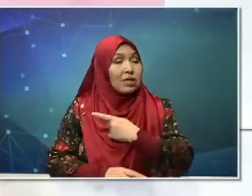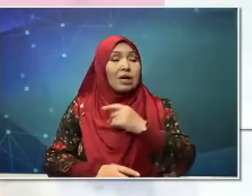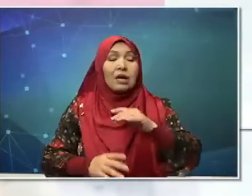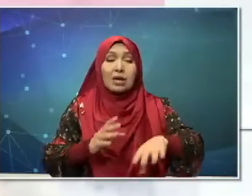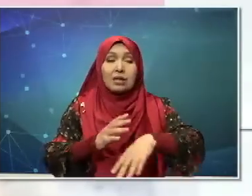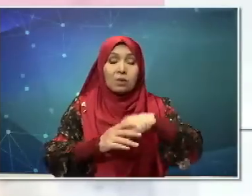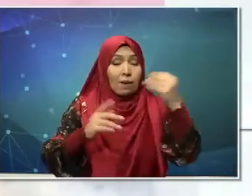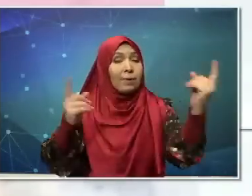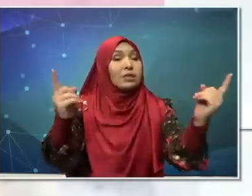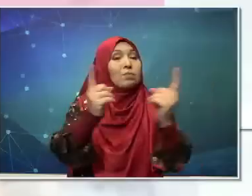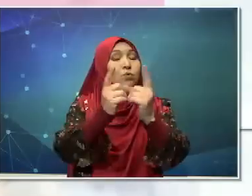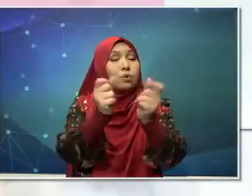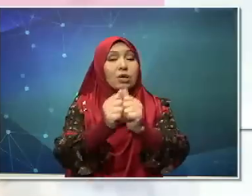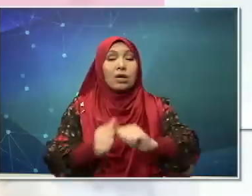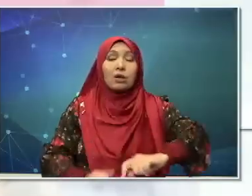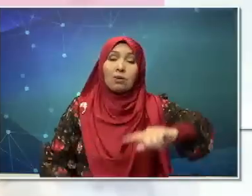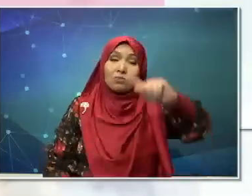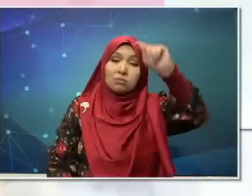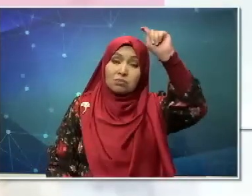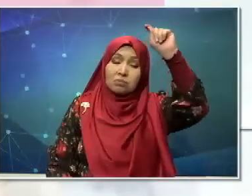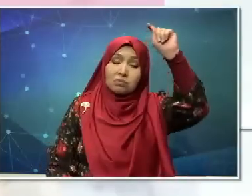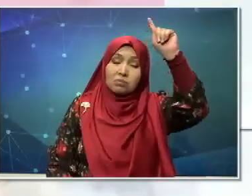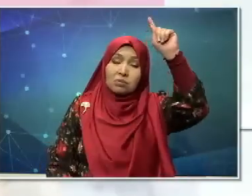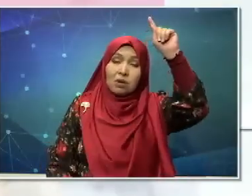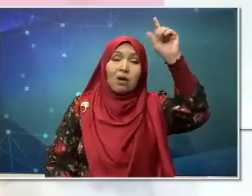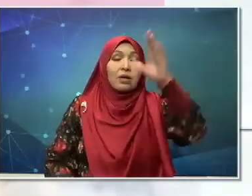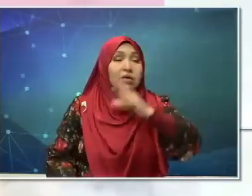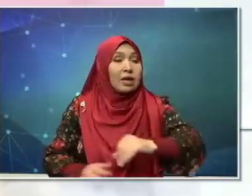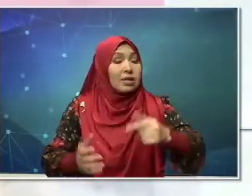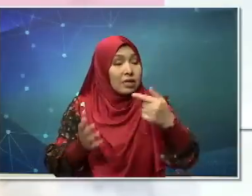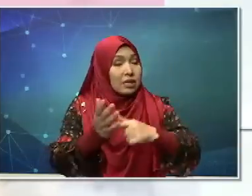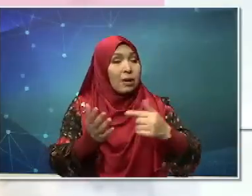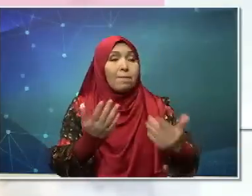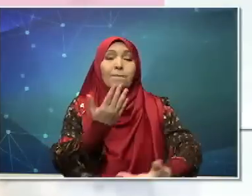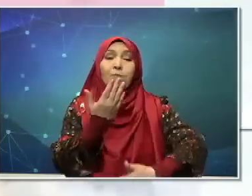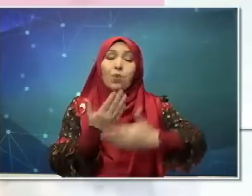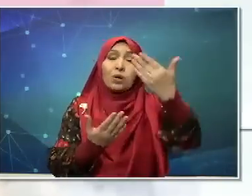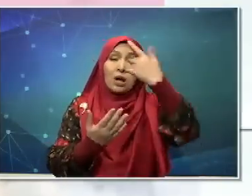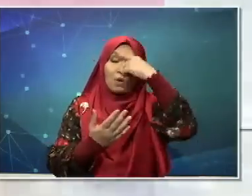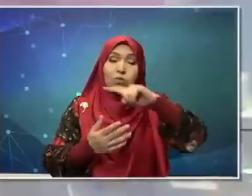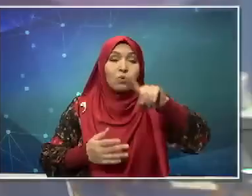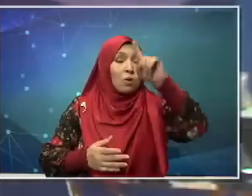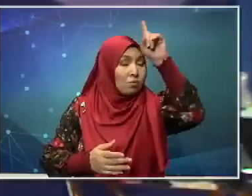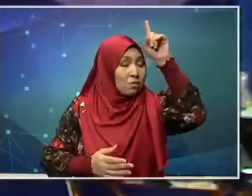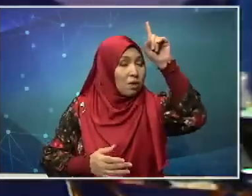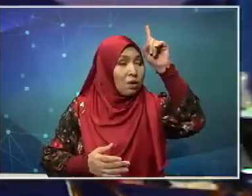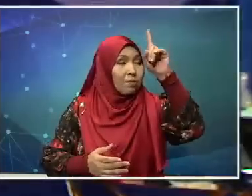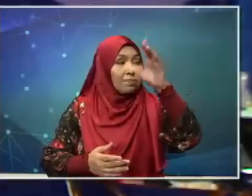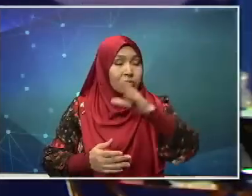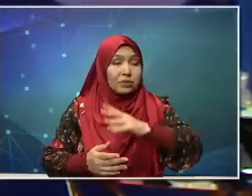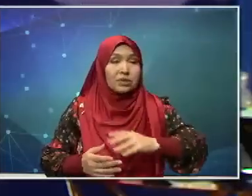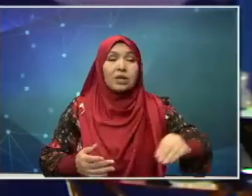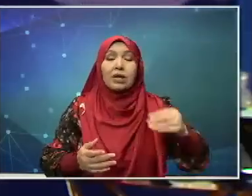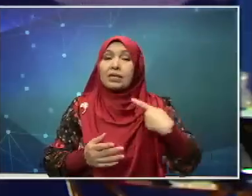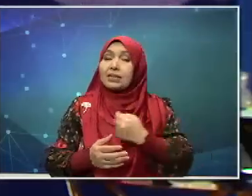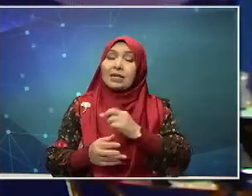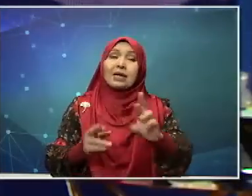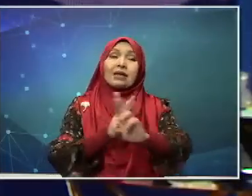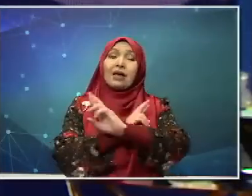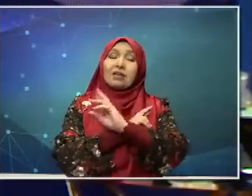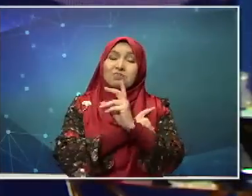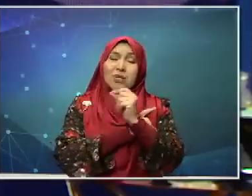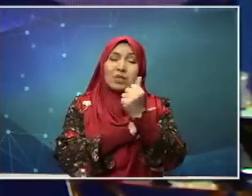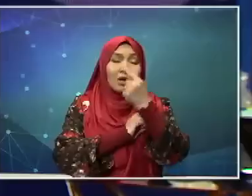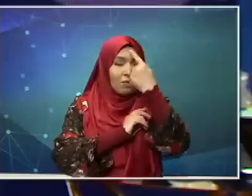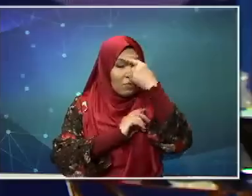bertemu Allah untuk dihisap dan ini adalah mudah bagi Allah Subhanahu Wa Ta'ala warisan sama kita berhak sementara teruskan